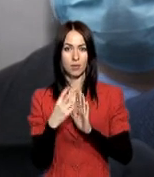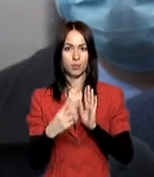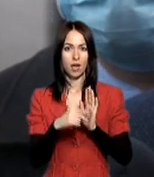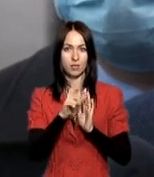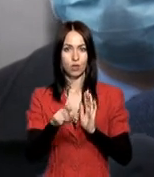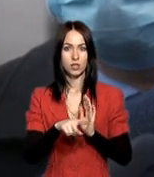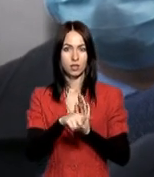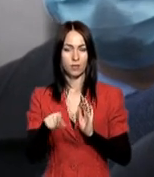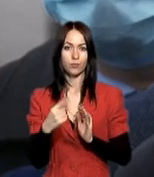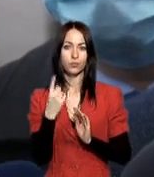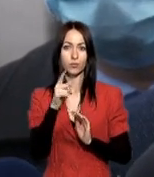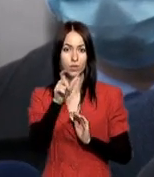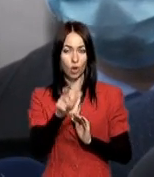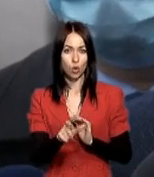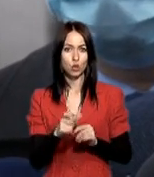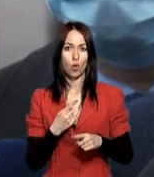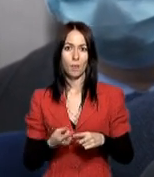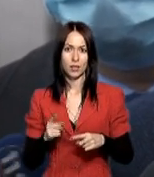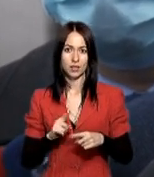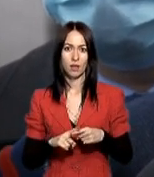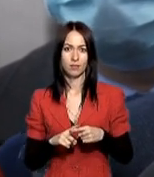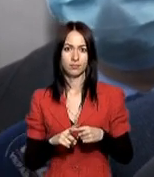них одна особа – це